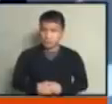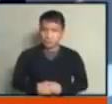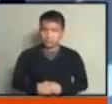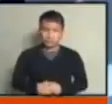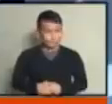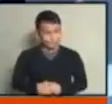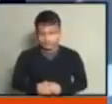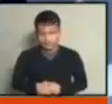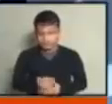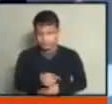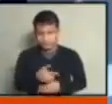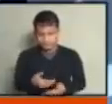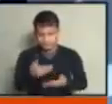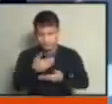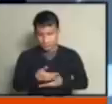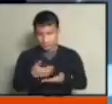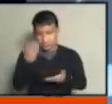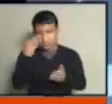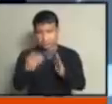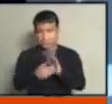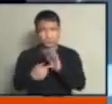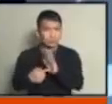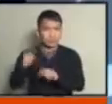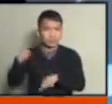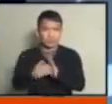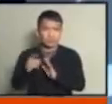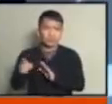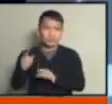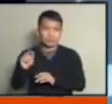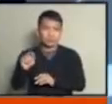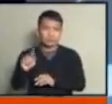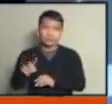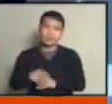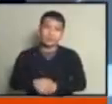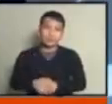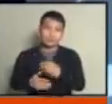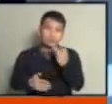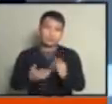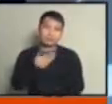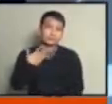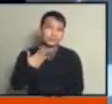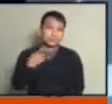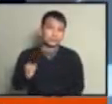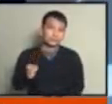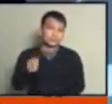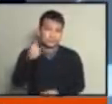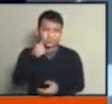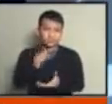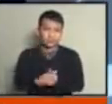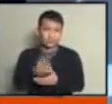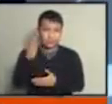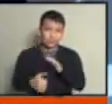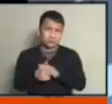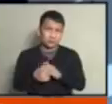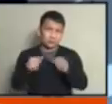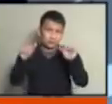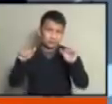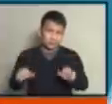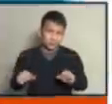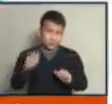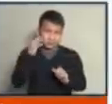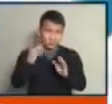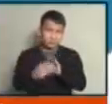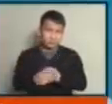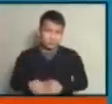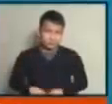grabe to, okay, ito mga ibang litrato, hindi natin pwedeng papakita sa TV, bawal po ito. Grabe, sobrang malasway ito, misis ninyo. Ba't nagkaganito, sir? Eh, hindi